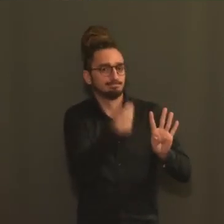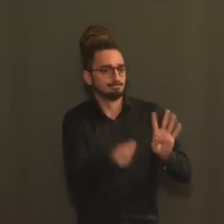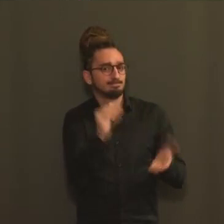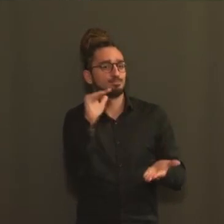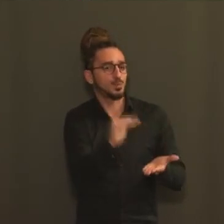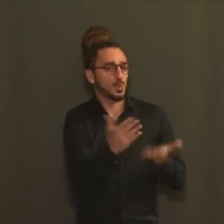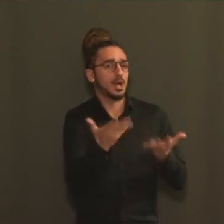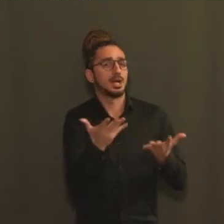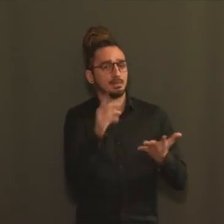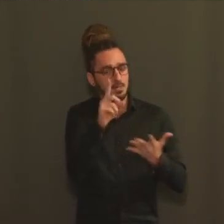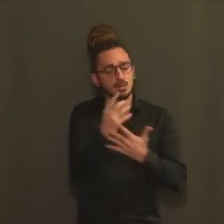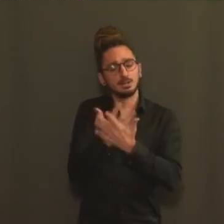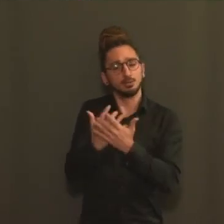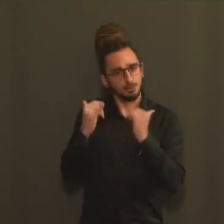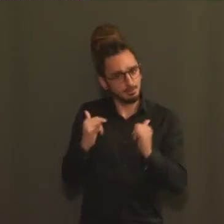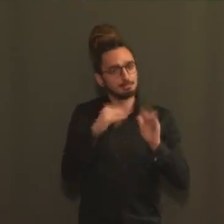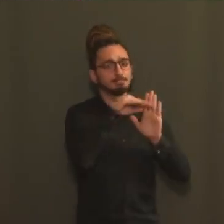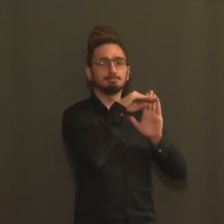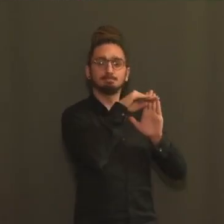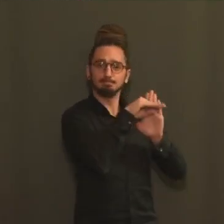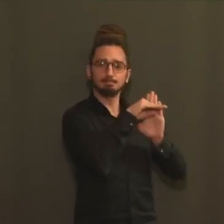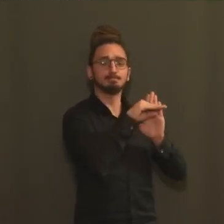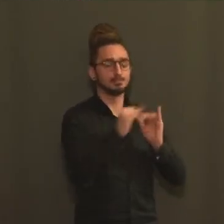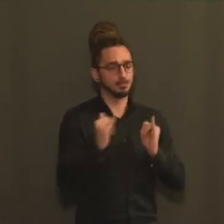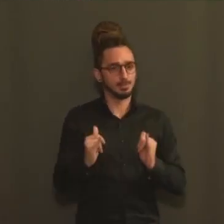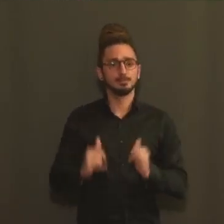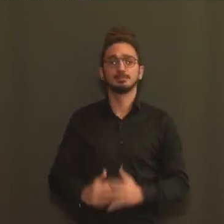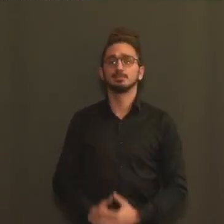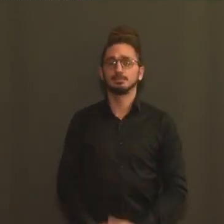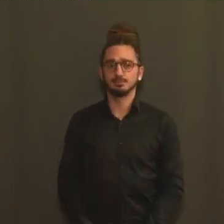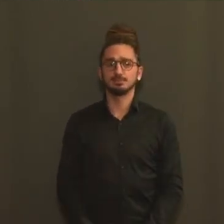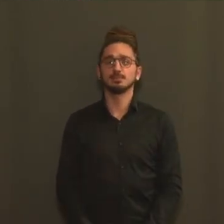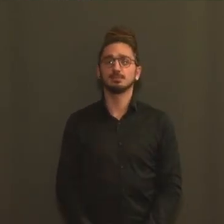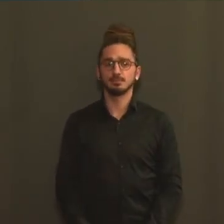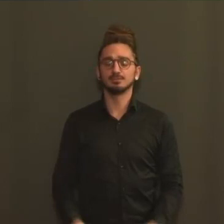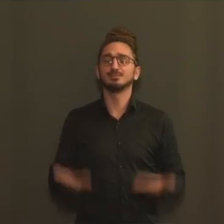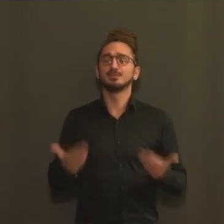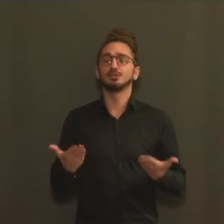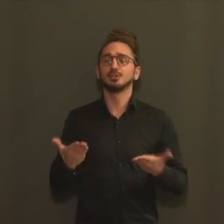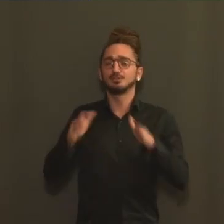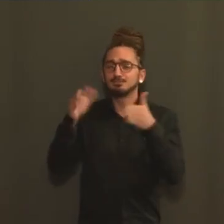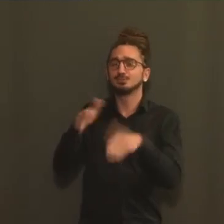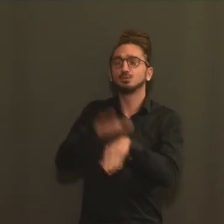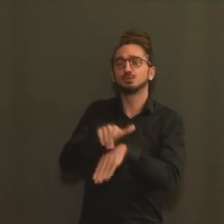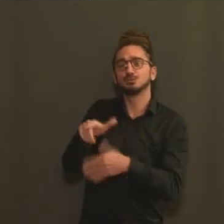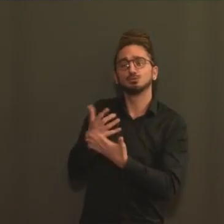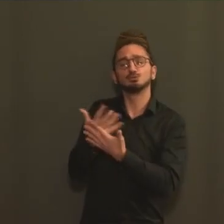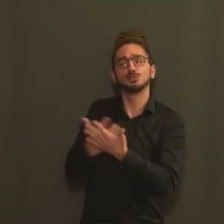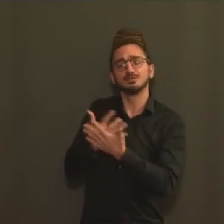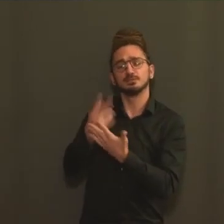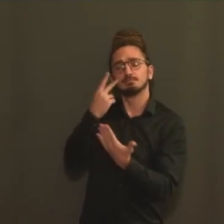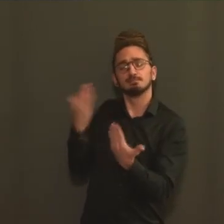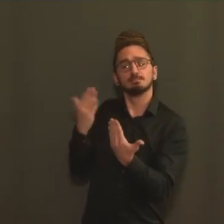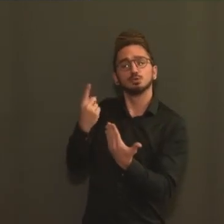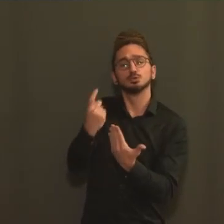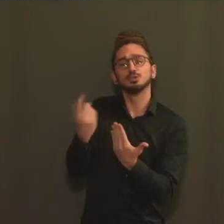on s'intéresse aux chiffres, comme sur la première diapositive, on voit que la semaine dernière, on a une moyenne de 1801 nouveaux cas par jour